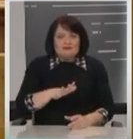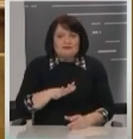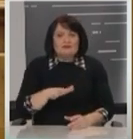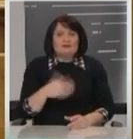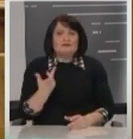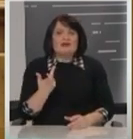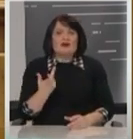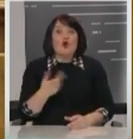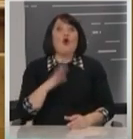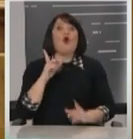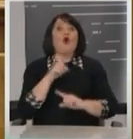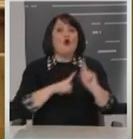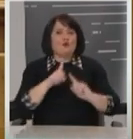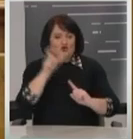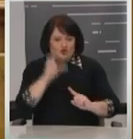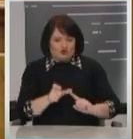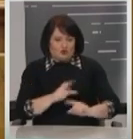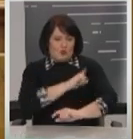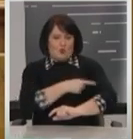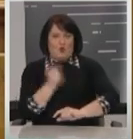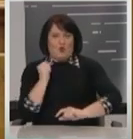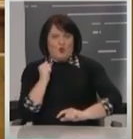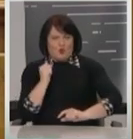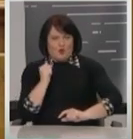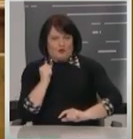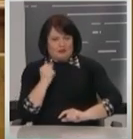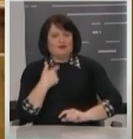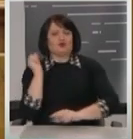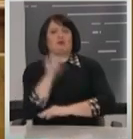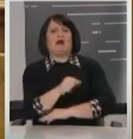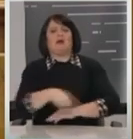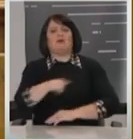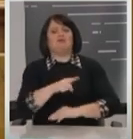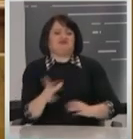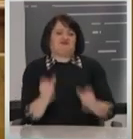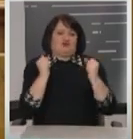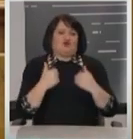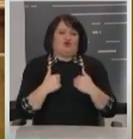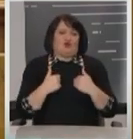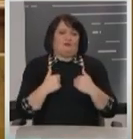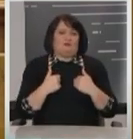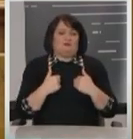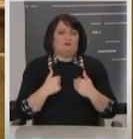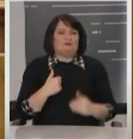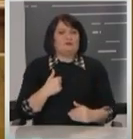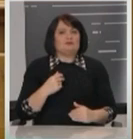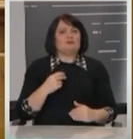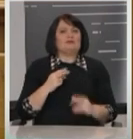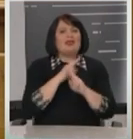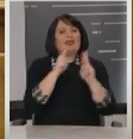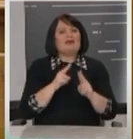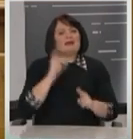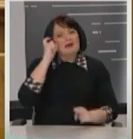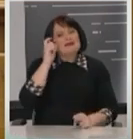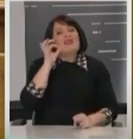αξίζει να επιβιώσει ο ισχυρότερος. Εσείς αντιλαμβάνεστε, άλλωστε μας το είπατε καθαρά, νομίζω, σε κάποια ομιλία σας στην Διεθνή Θεσσαλονίκη, αν δεν